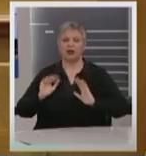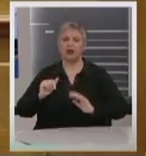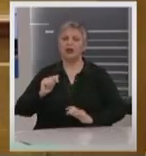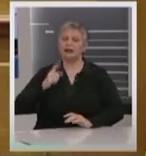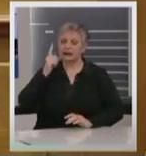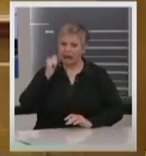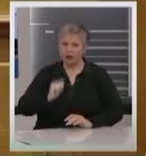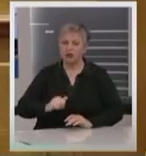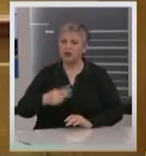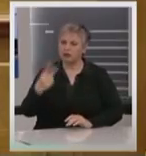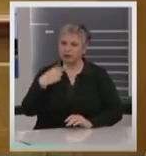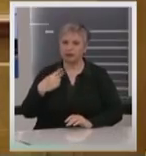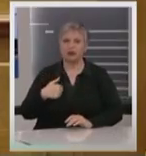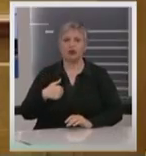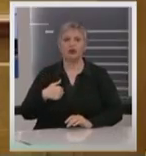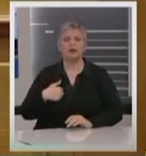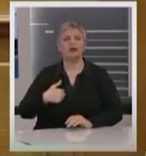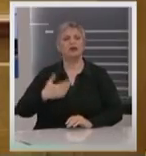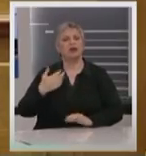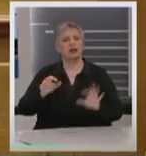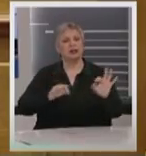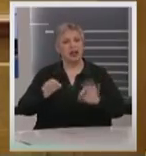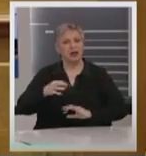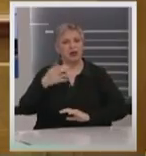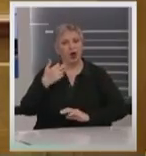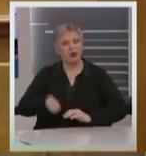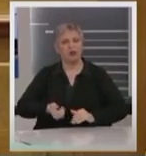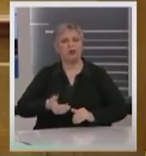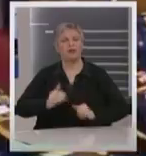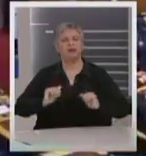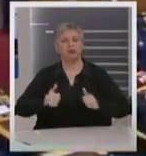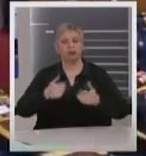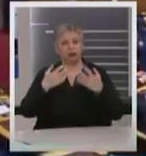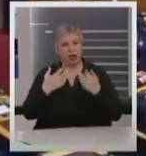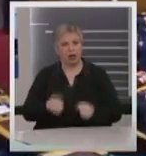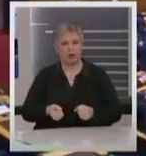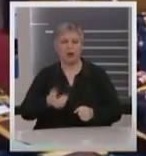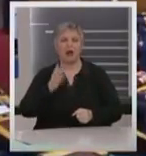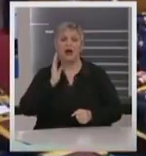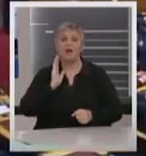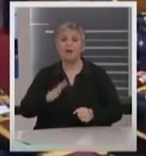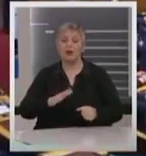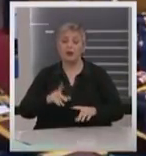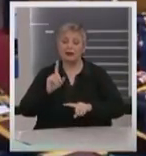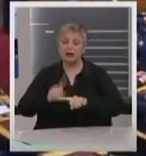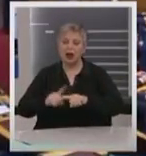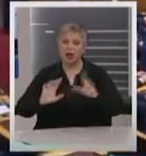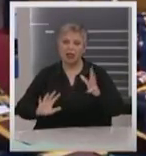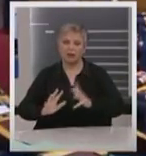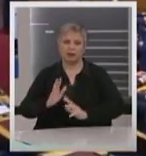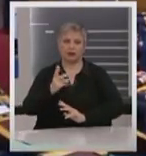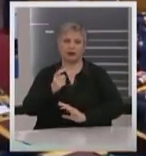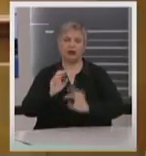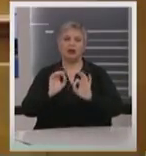σχέδιο και την αποφασιστικότητα να βγάλουμε τη χώρα από την κρίση. Αλλά κυρίως έχουμε την ευθύνη